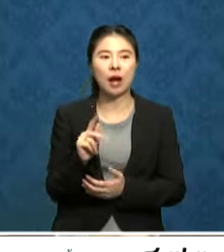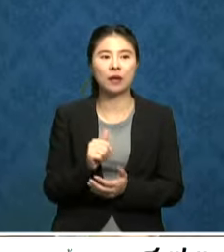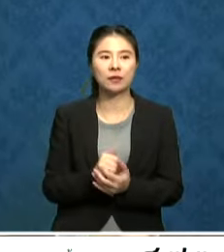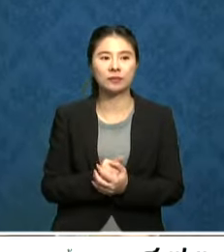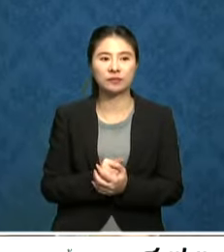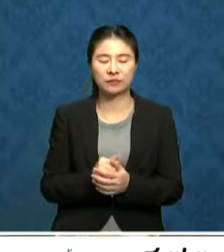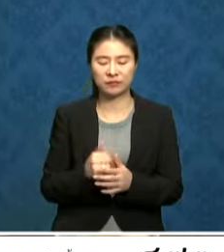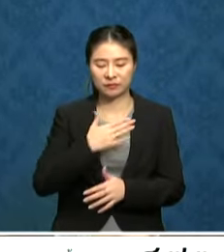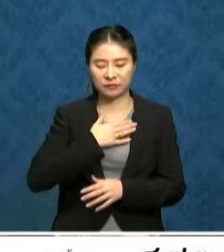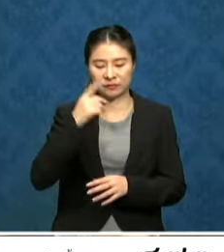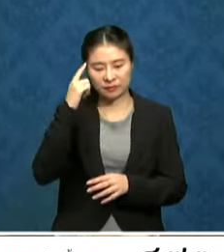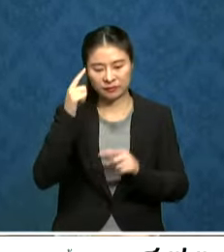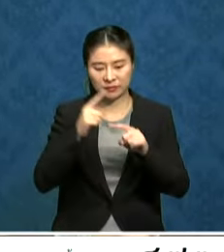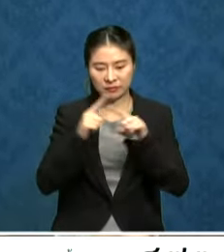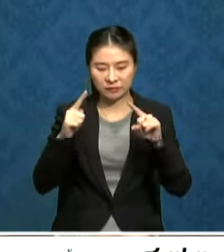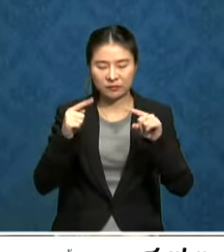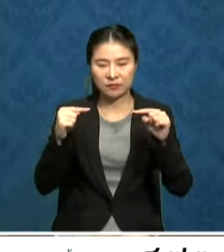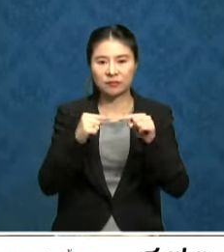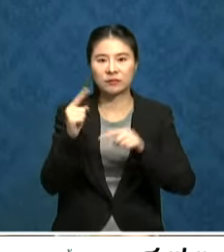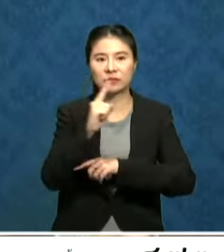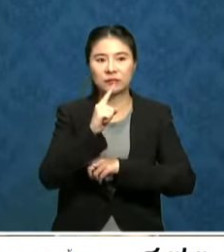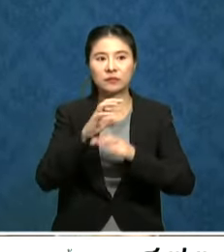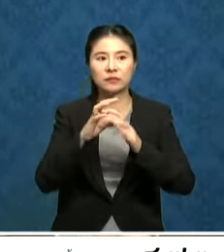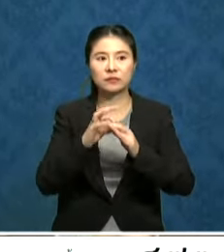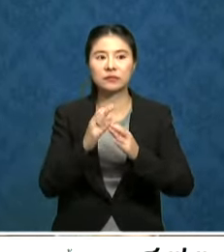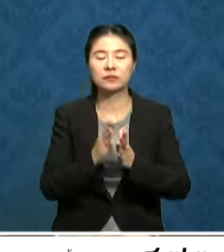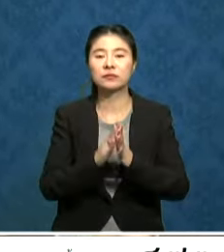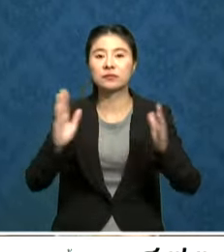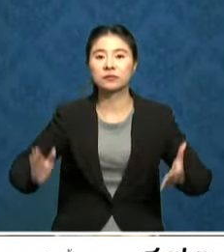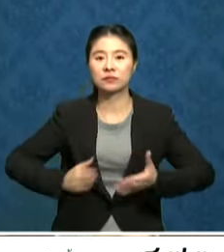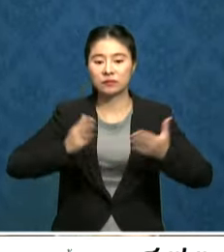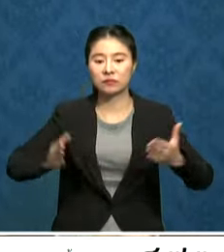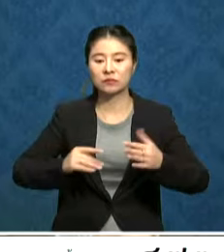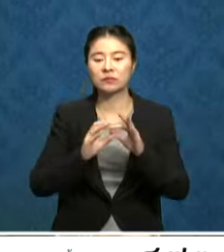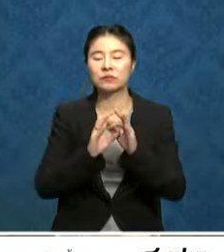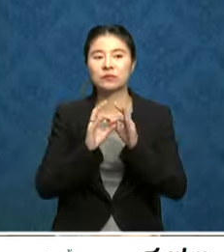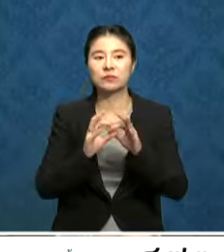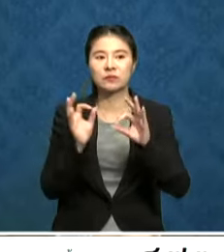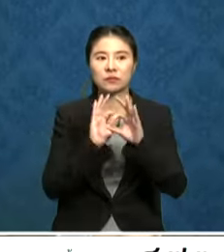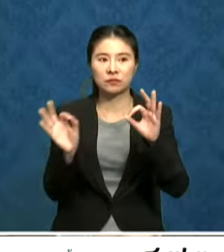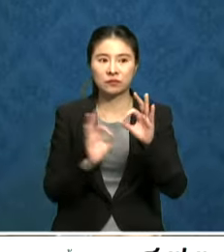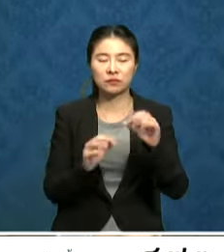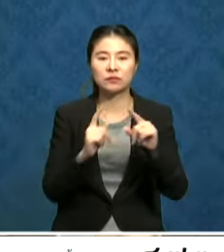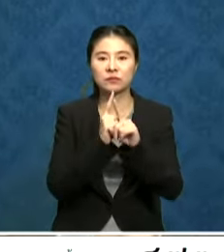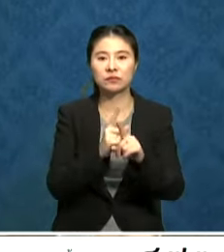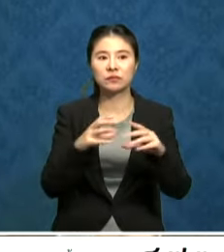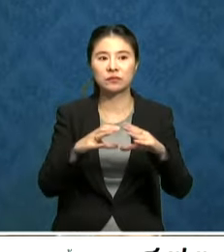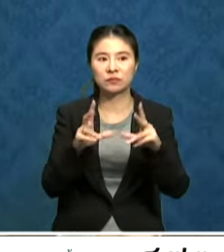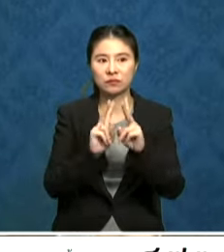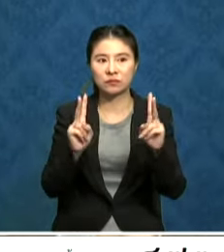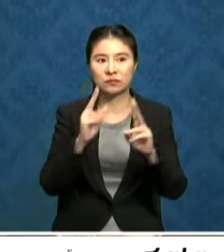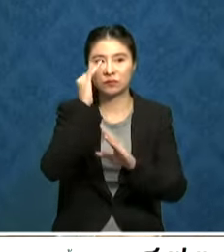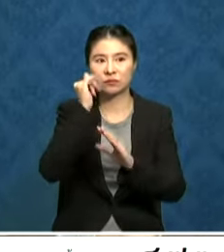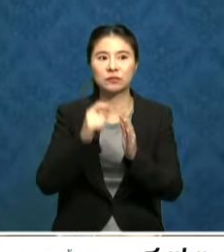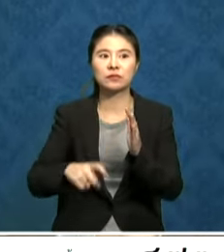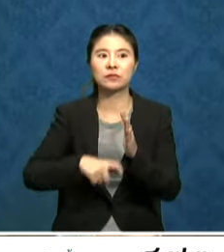จากที่กรรมาธิการได้ขอสงวนคำไปติไว้และขอสนับสนุนเนื้อหาตามร่างของกรรมาธิการเสียงข้างมากด้วยเหตุผล